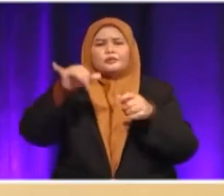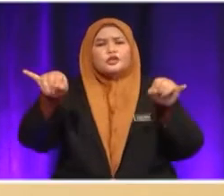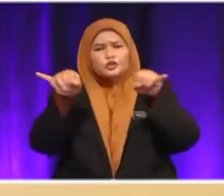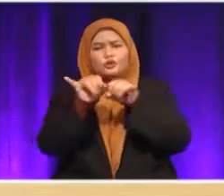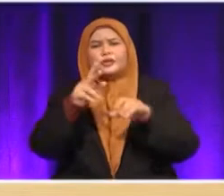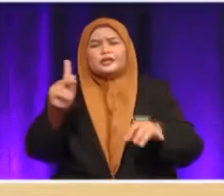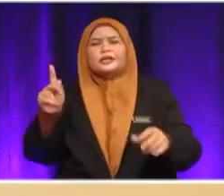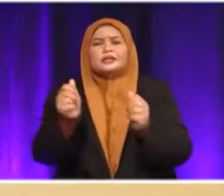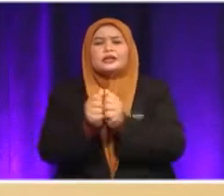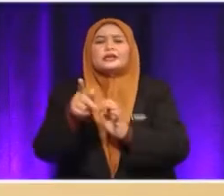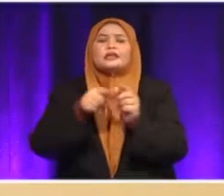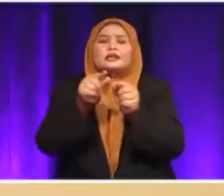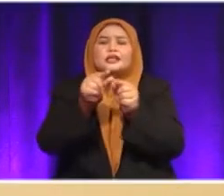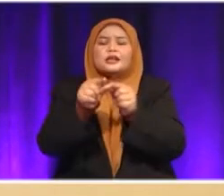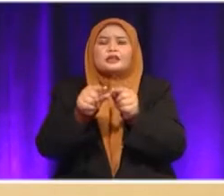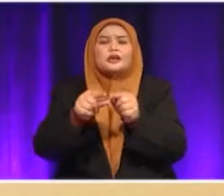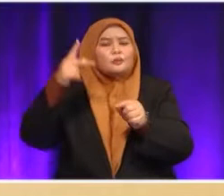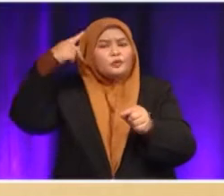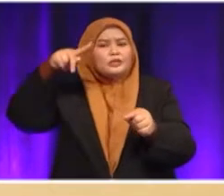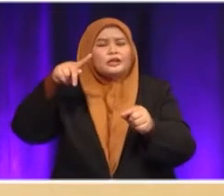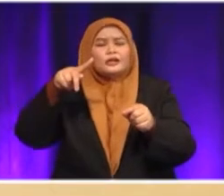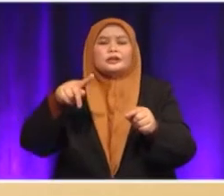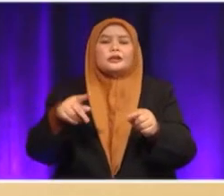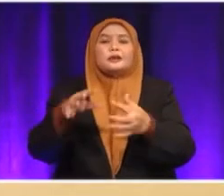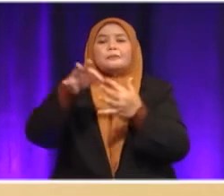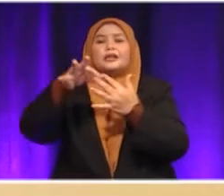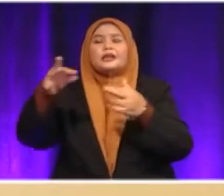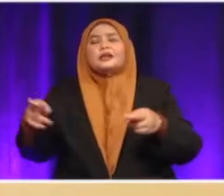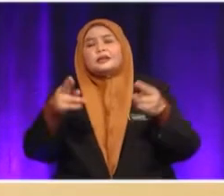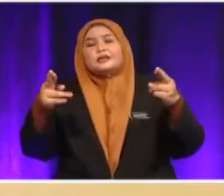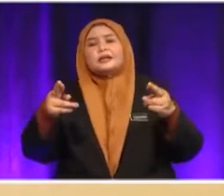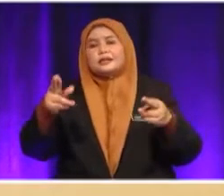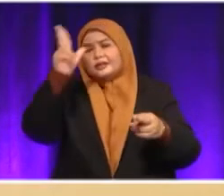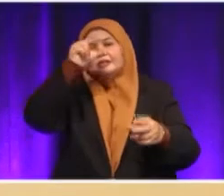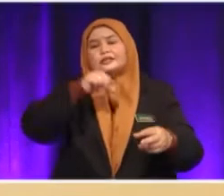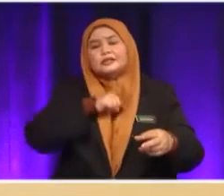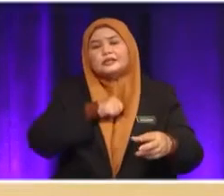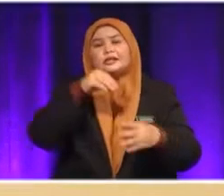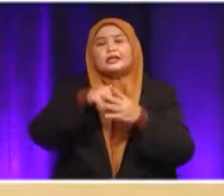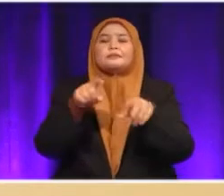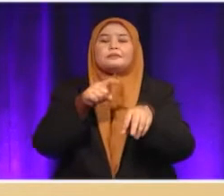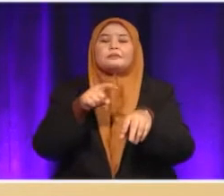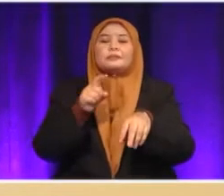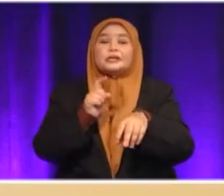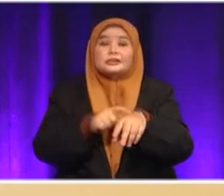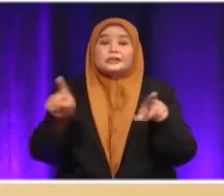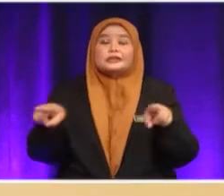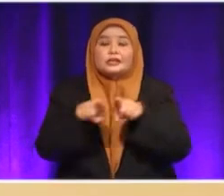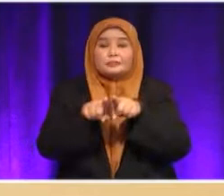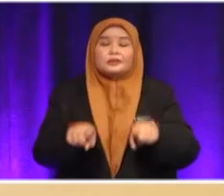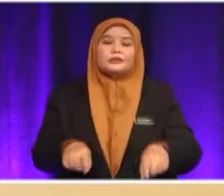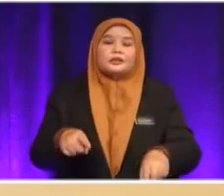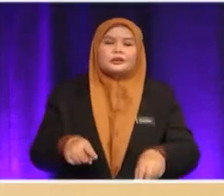dengan kegiatan politik pilihan Raya dan kerajaan sendiri dan dalam bahasa yang kamu juga memiliki